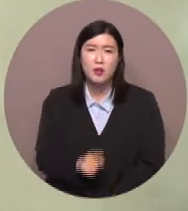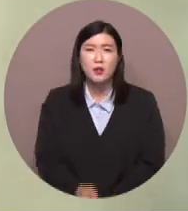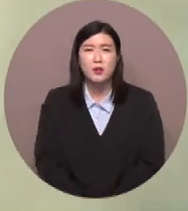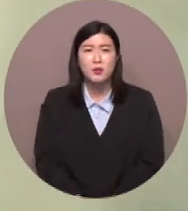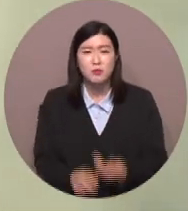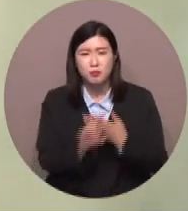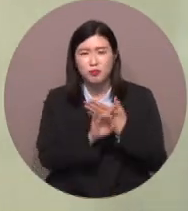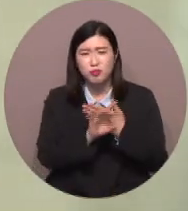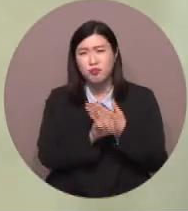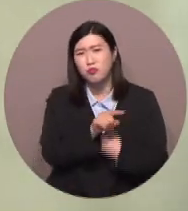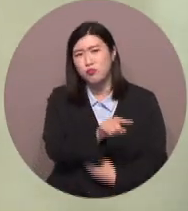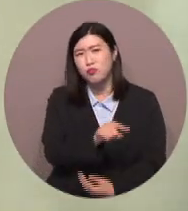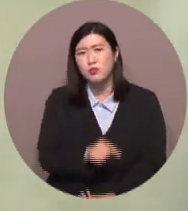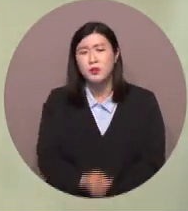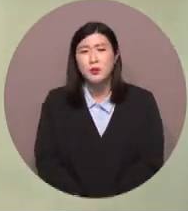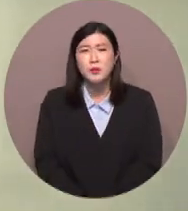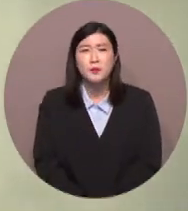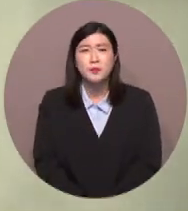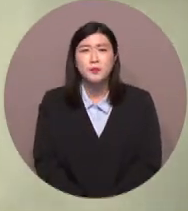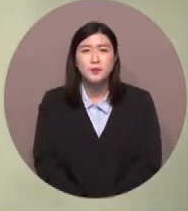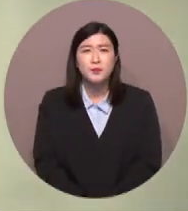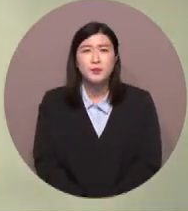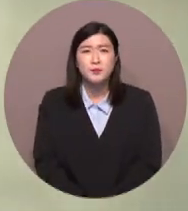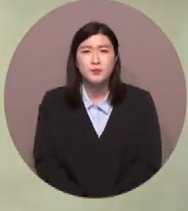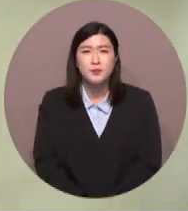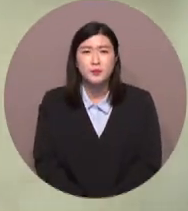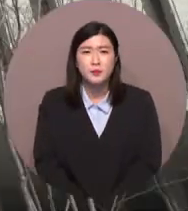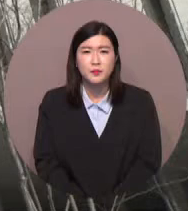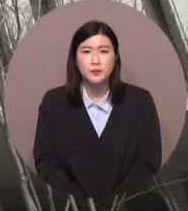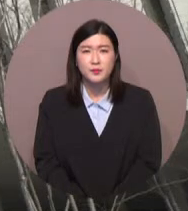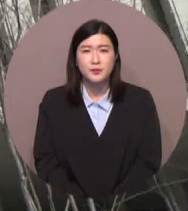없다고 생각한다며 인터뷰에는 응하지 않았습니다.